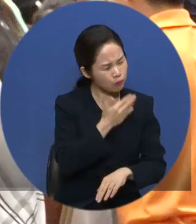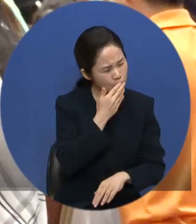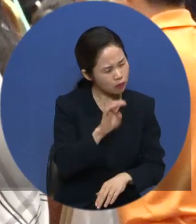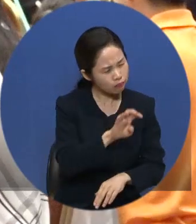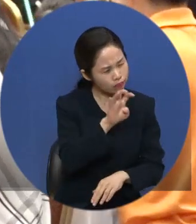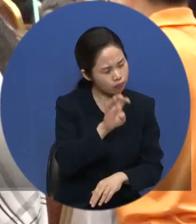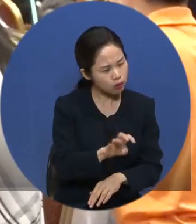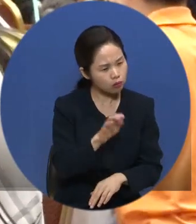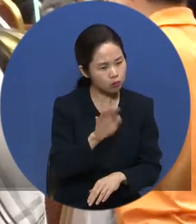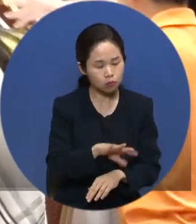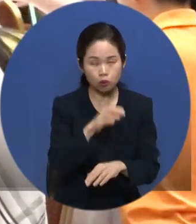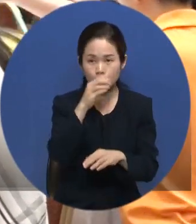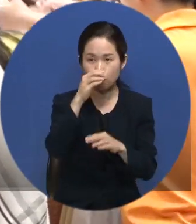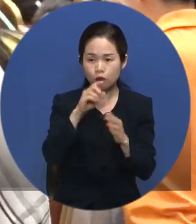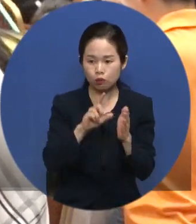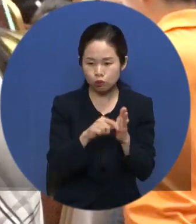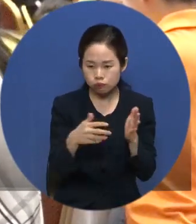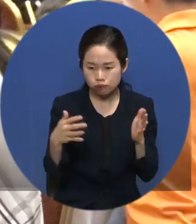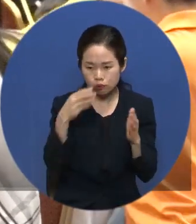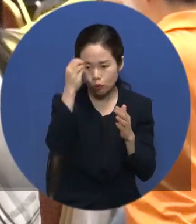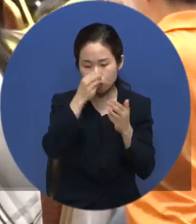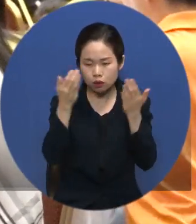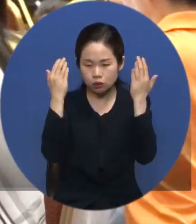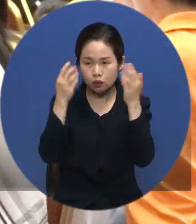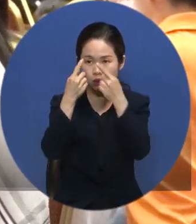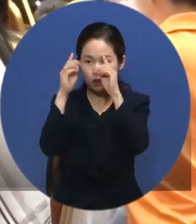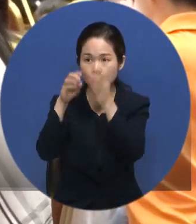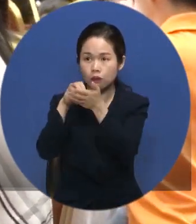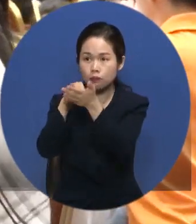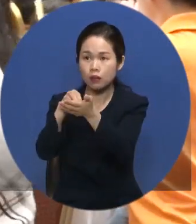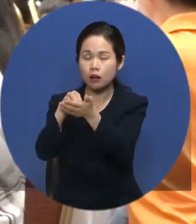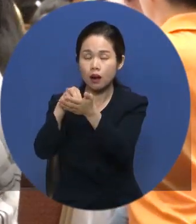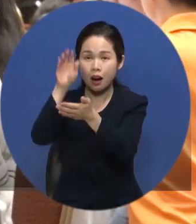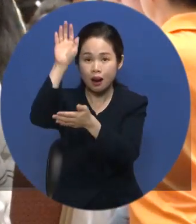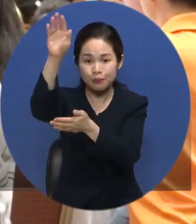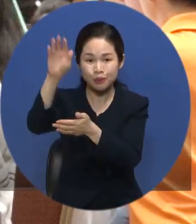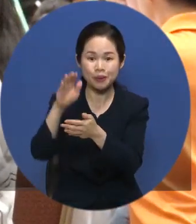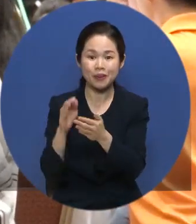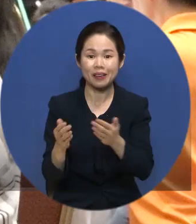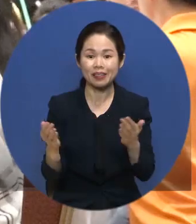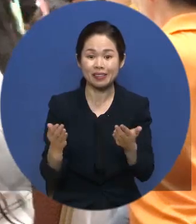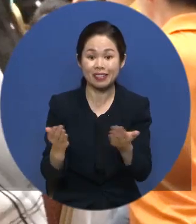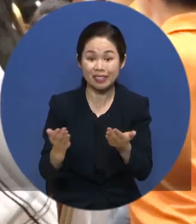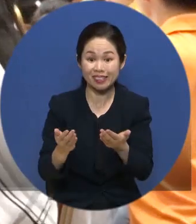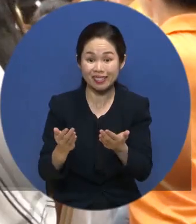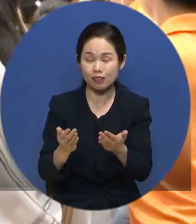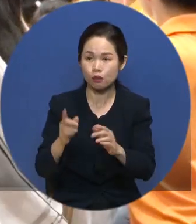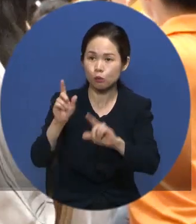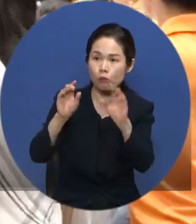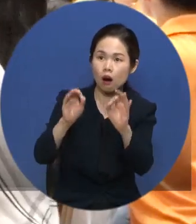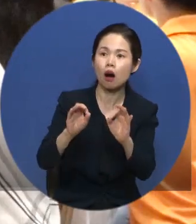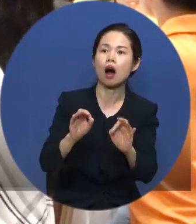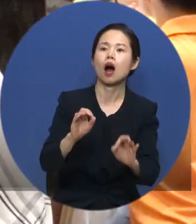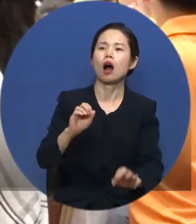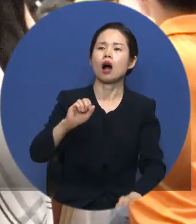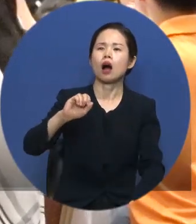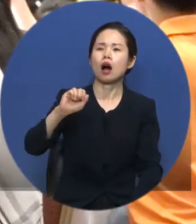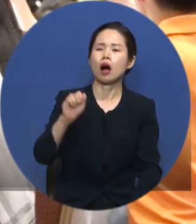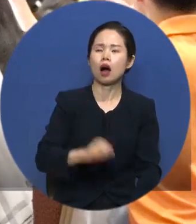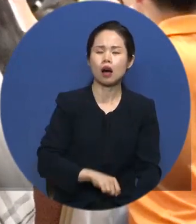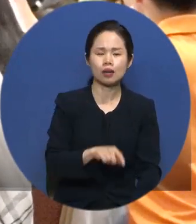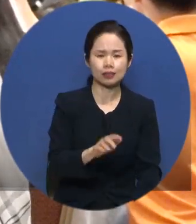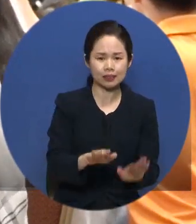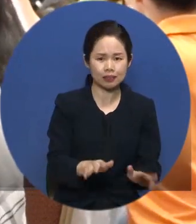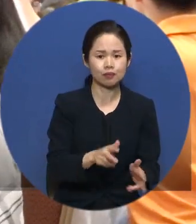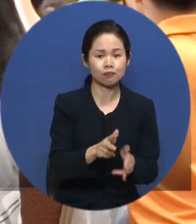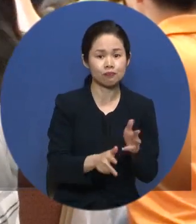생활도 원활하게 하고 대학까지 가서 직업을 갖는 거를 보고 이게 결코 뭐랄까 헛된